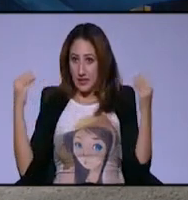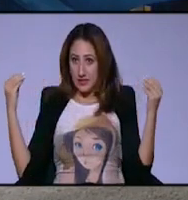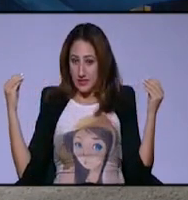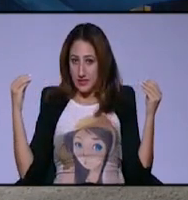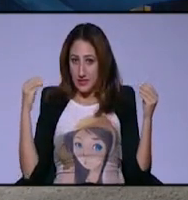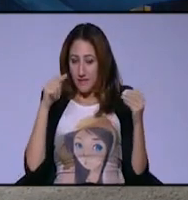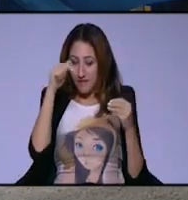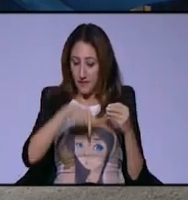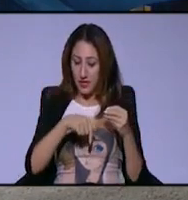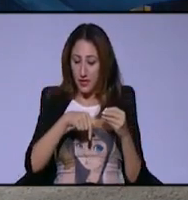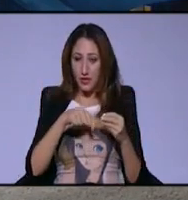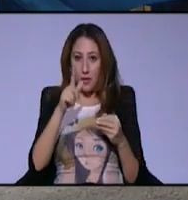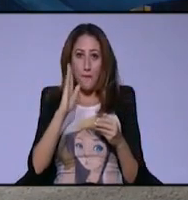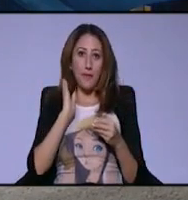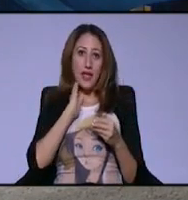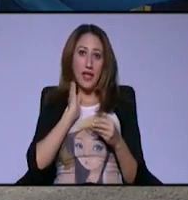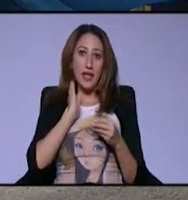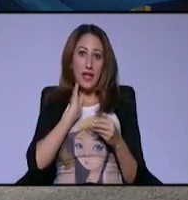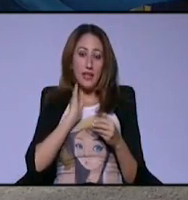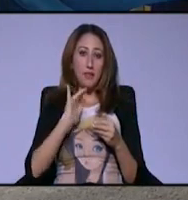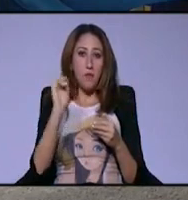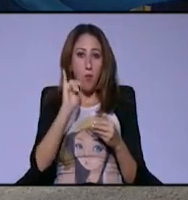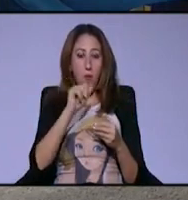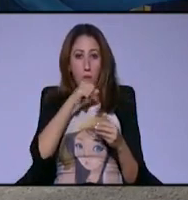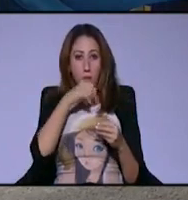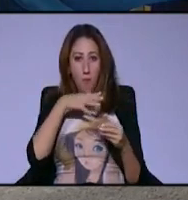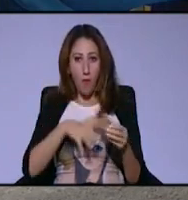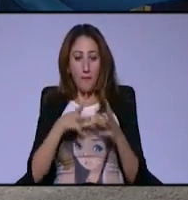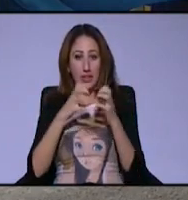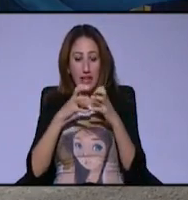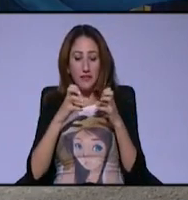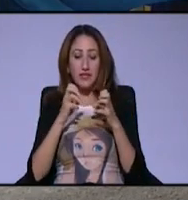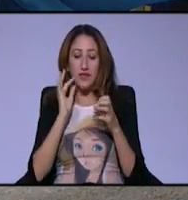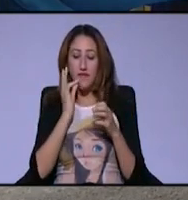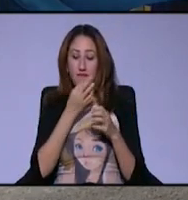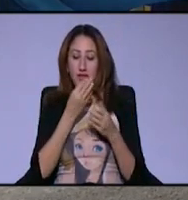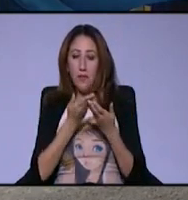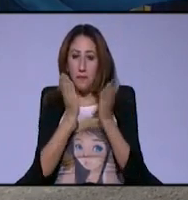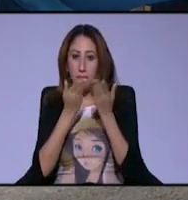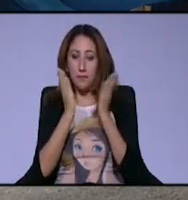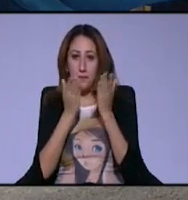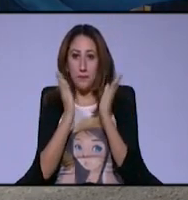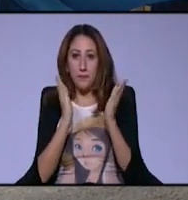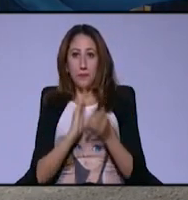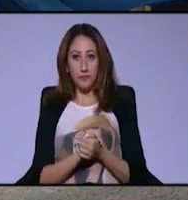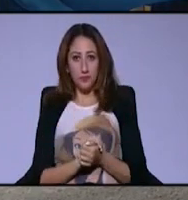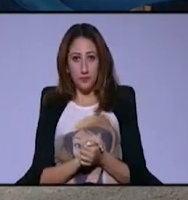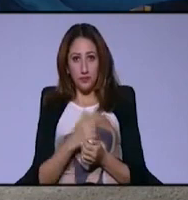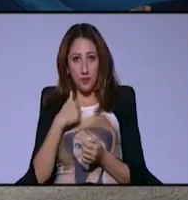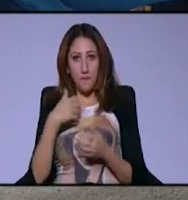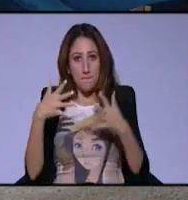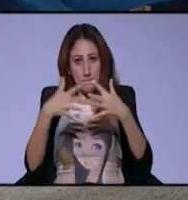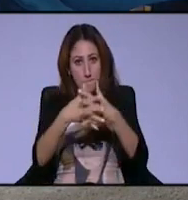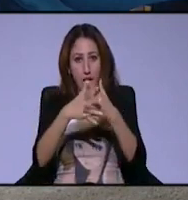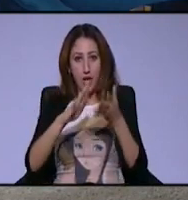طاقته الكبيرة لخدمة الجناب النبوي، وشرفت بتلبية دعوة كريمة منه للخدمة